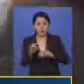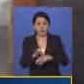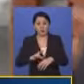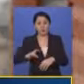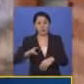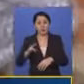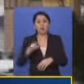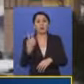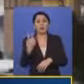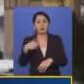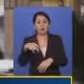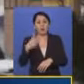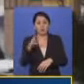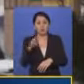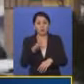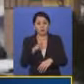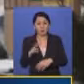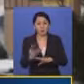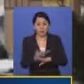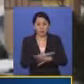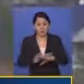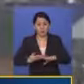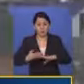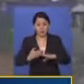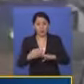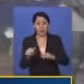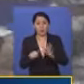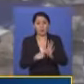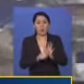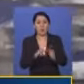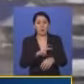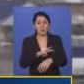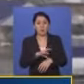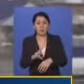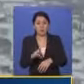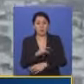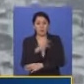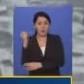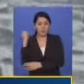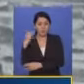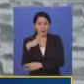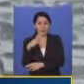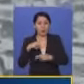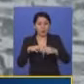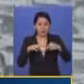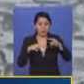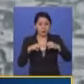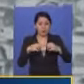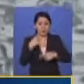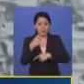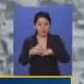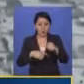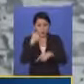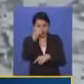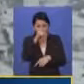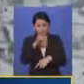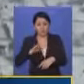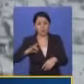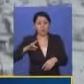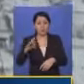орталығындағы 22 шақырым жолға асфальт төселді. Оған қоса 60 миллион теңгеге көшеге шамдар орнатылды. Ал келер жылы жұмыстар жалғасын тауып